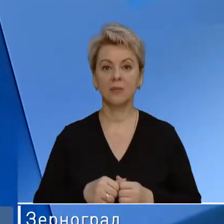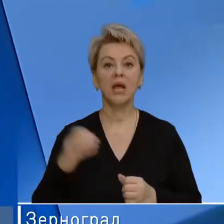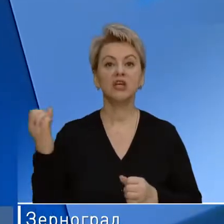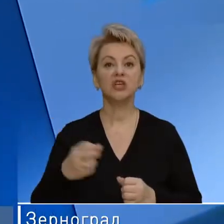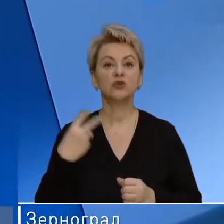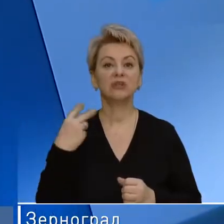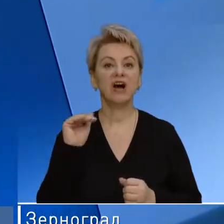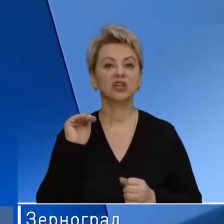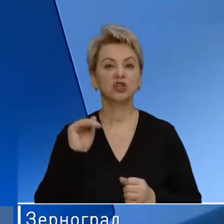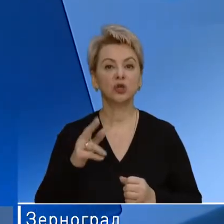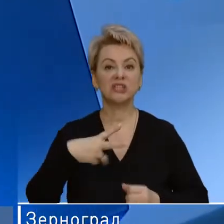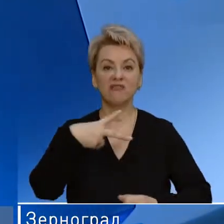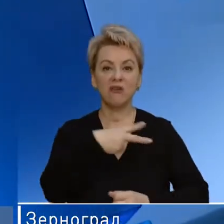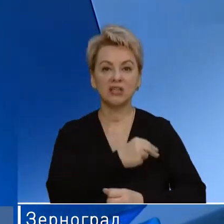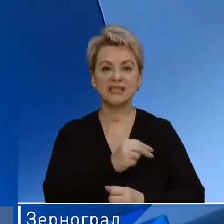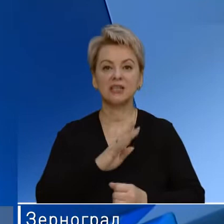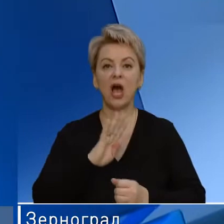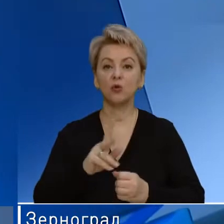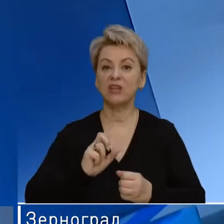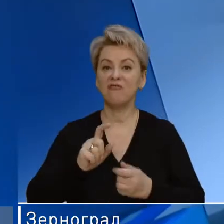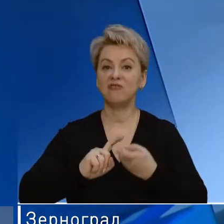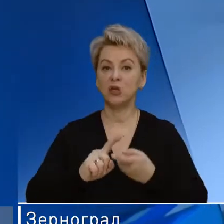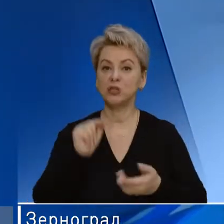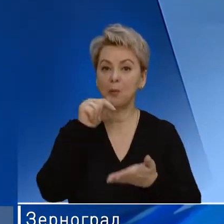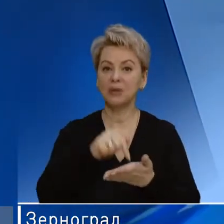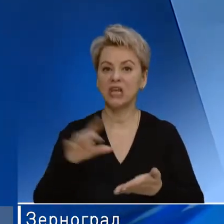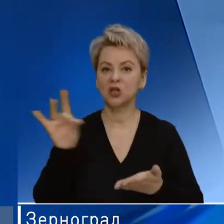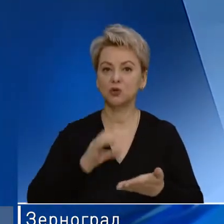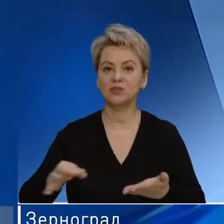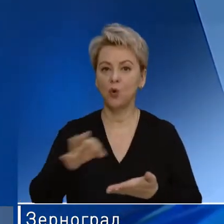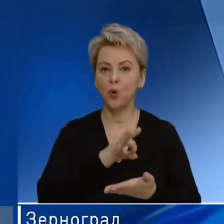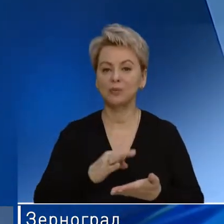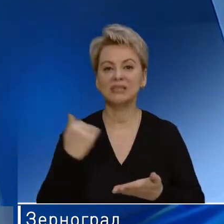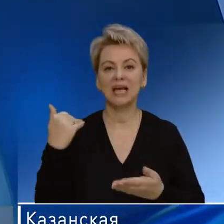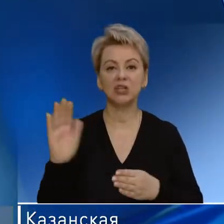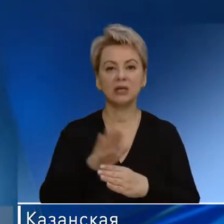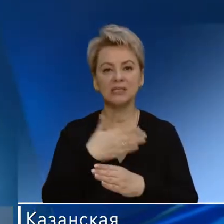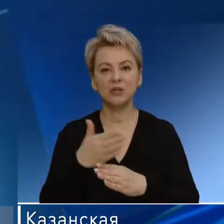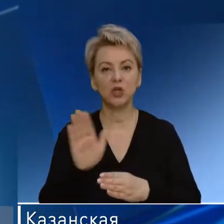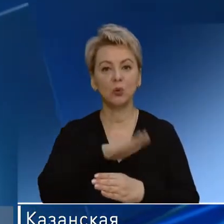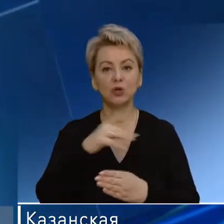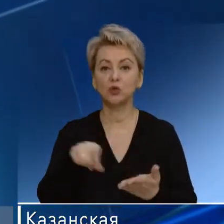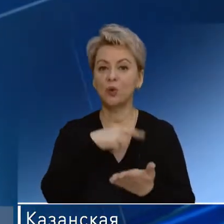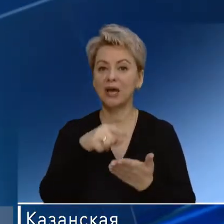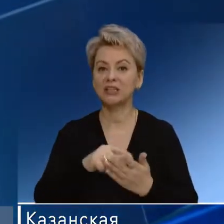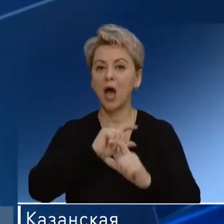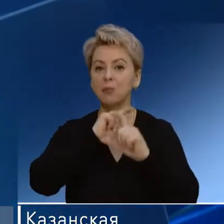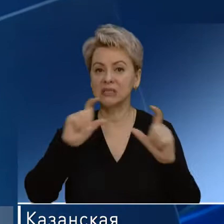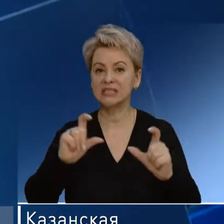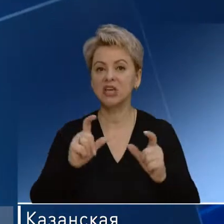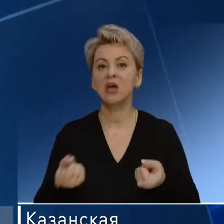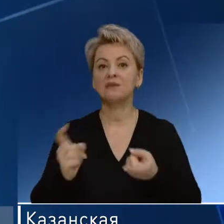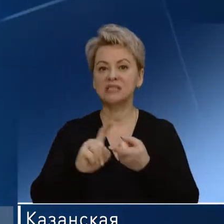Еще 20 тысяч доз вакцины от COVID-19 поступило в Ростовскую область. Они распределены между муниципальными